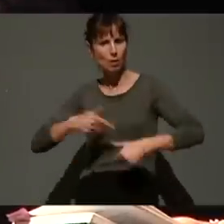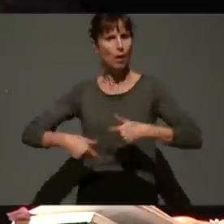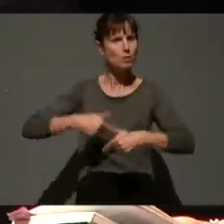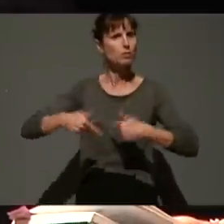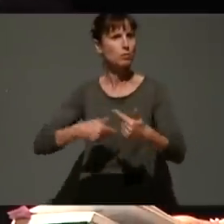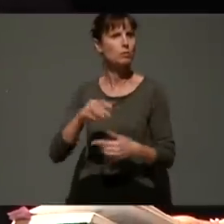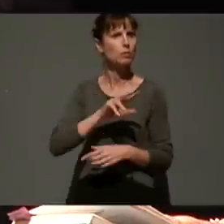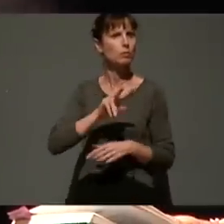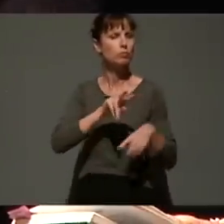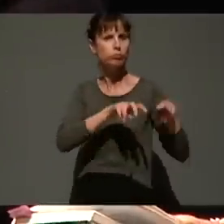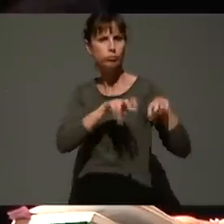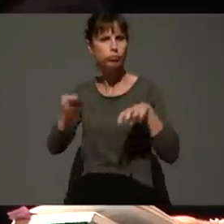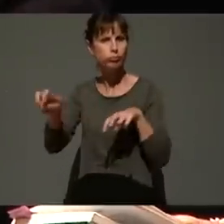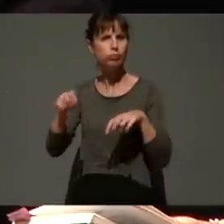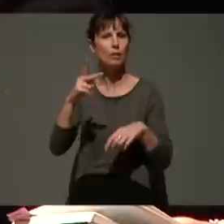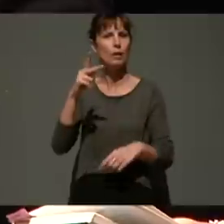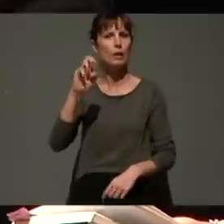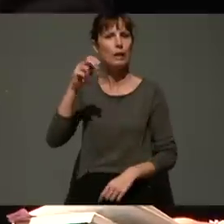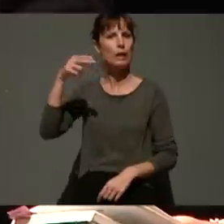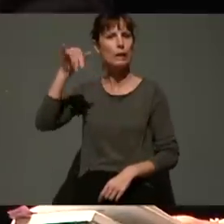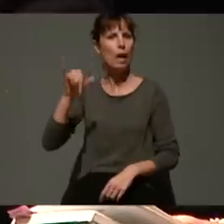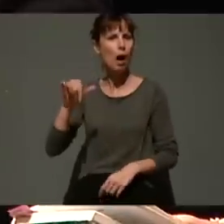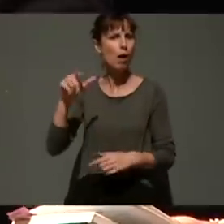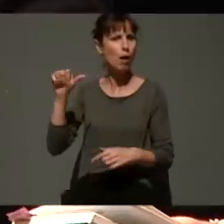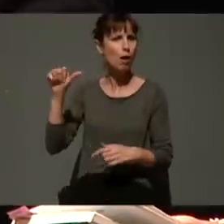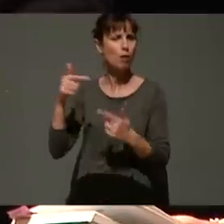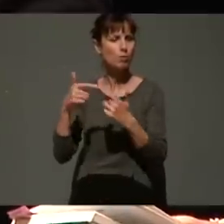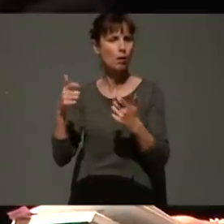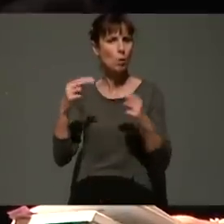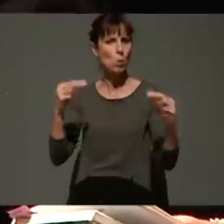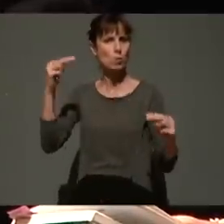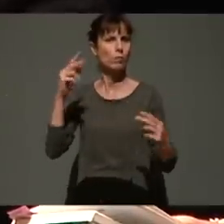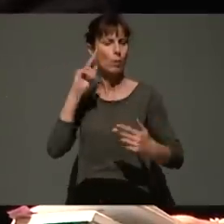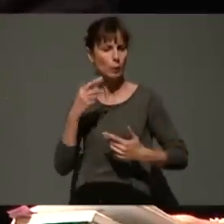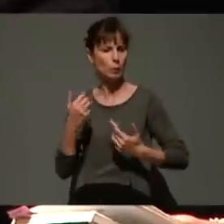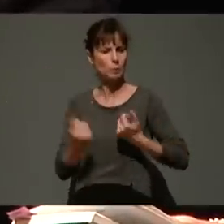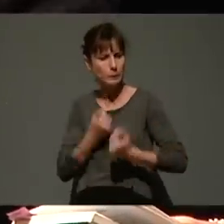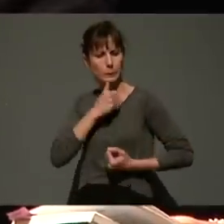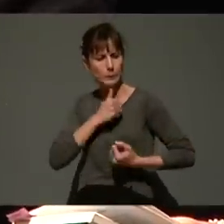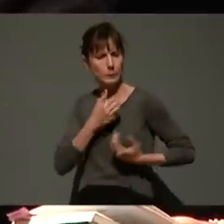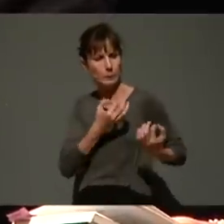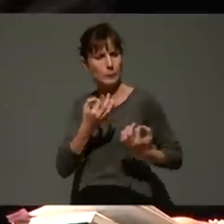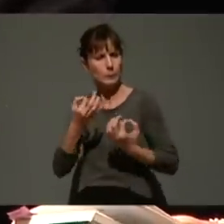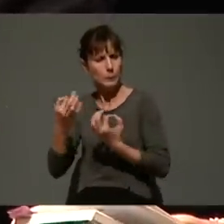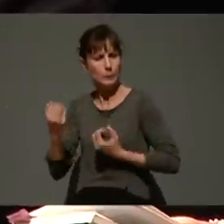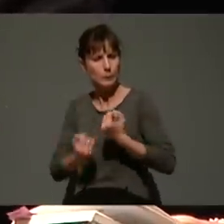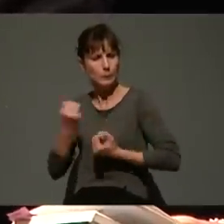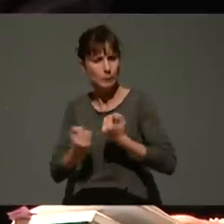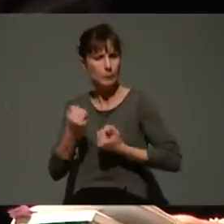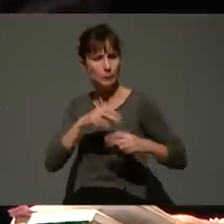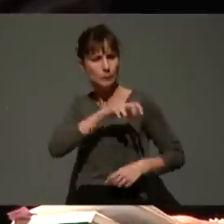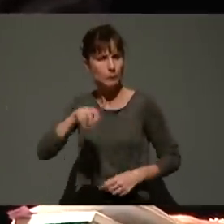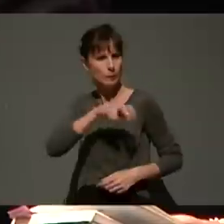bien les Kenyans et autres, le niveau qu'ils ont au niveau de l'endurance. Mais il faut aussi que, quand même, les